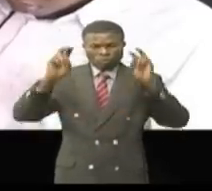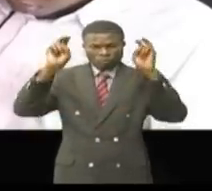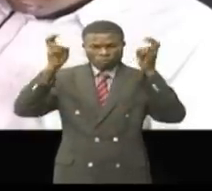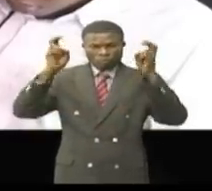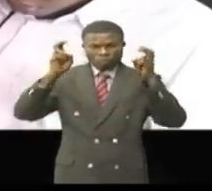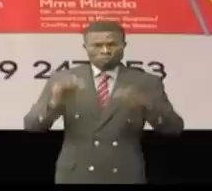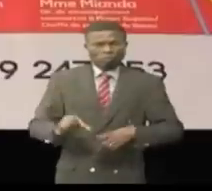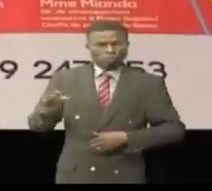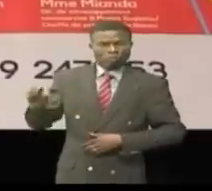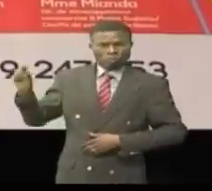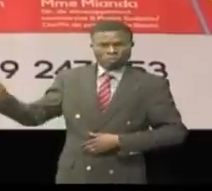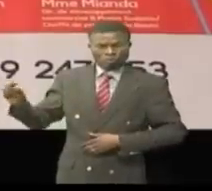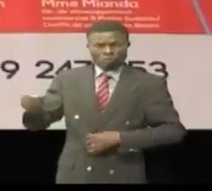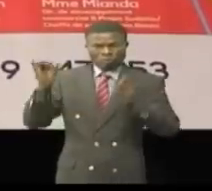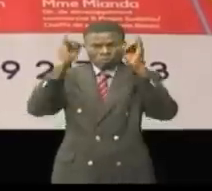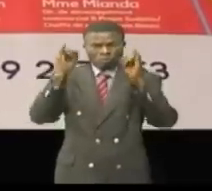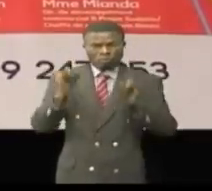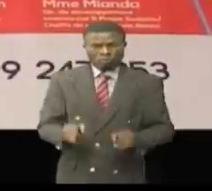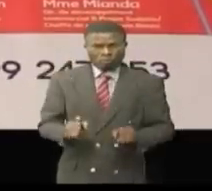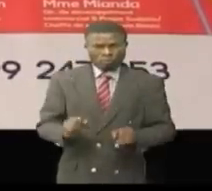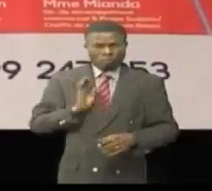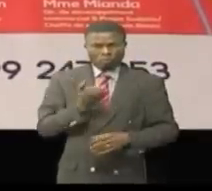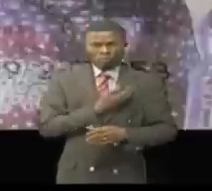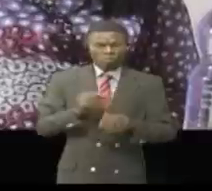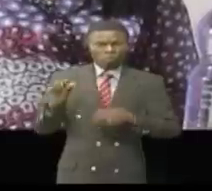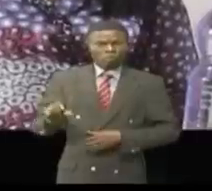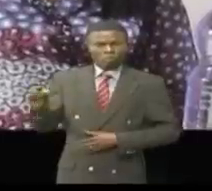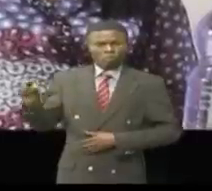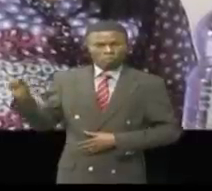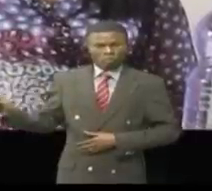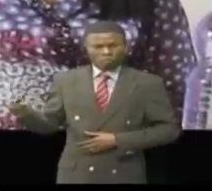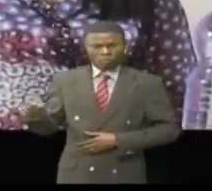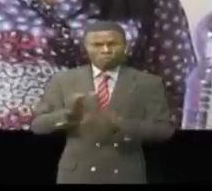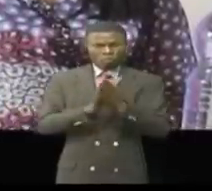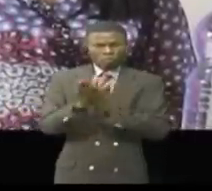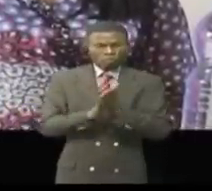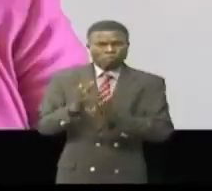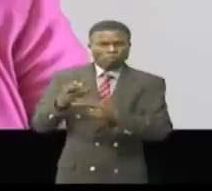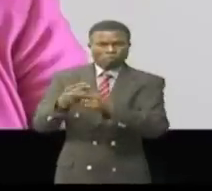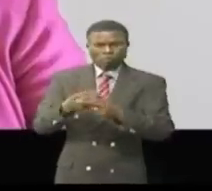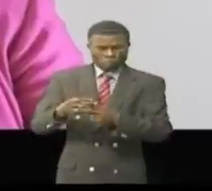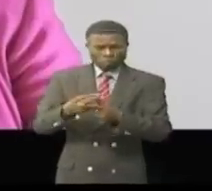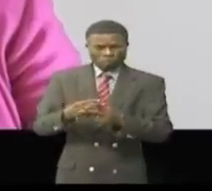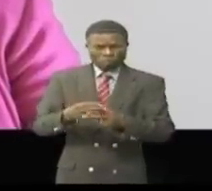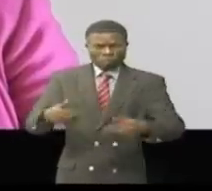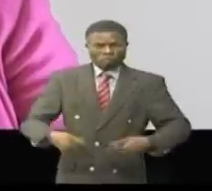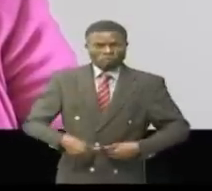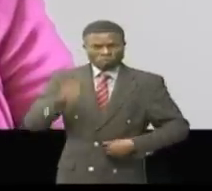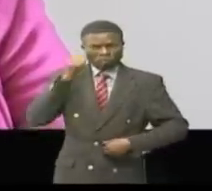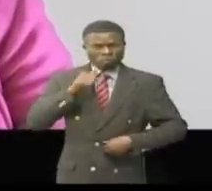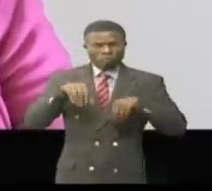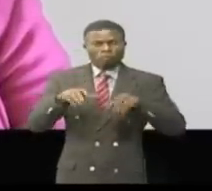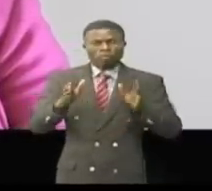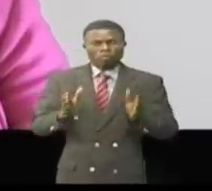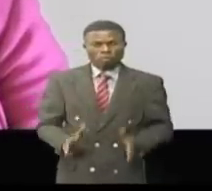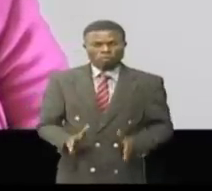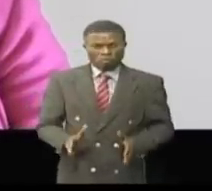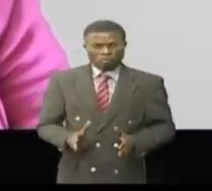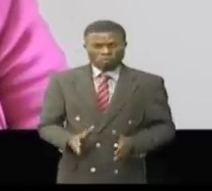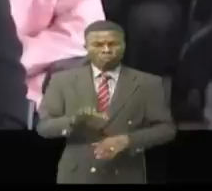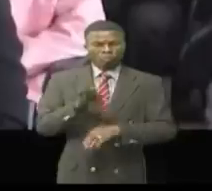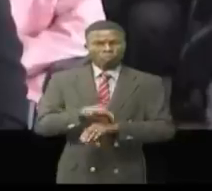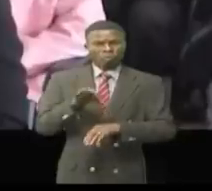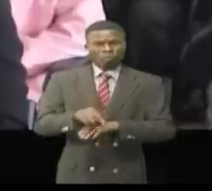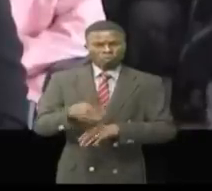« Génération numérique, notre génération, accès et sécurité sur la jeune fille congolaise ». C'était une